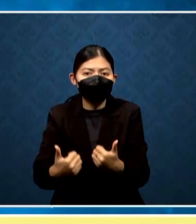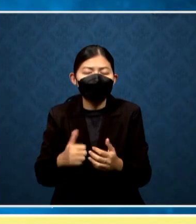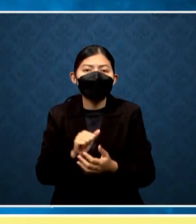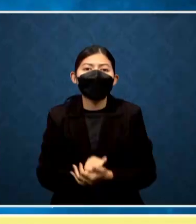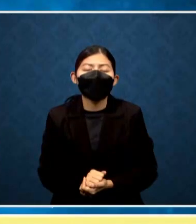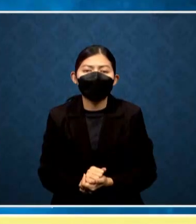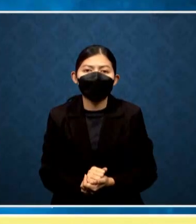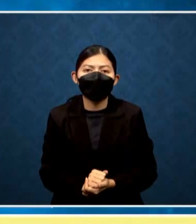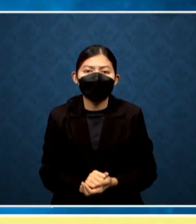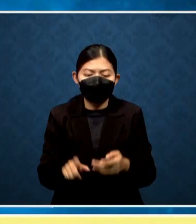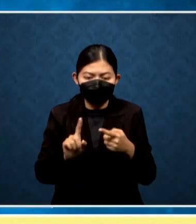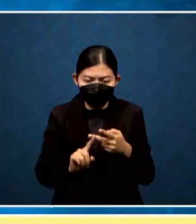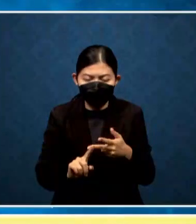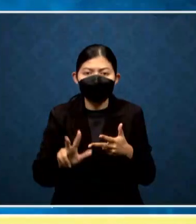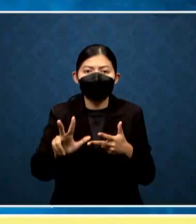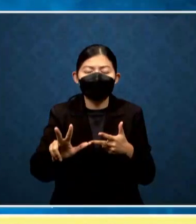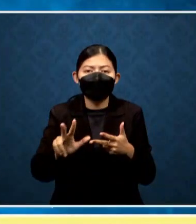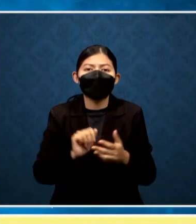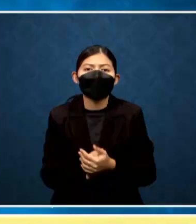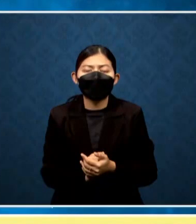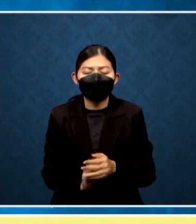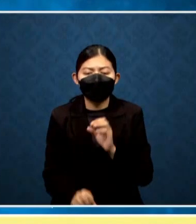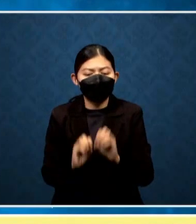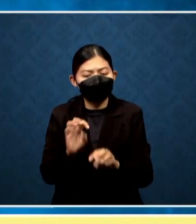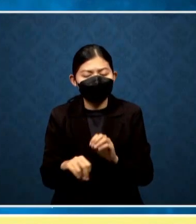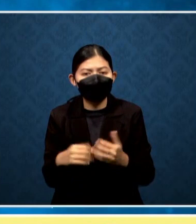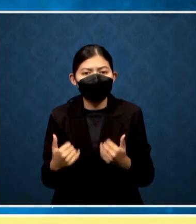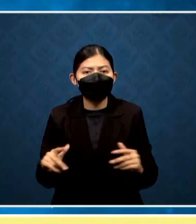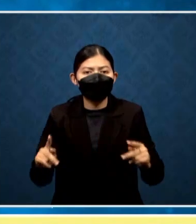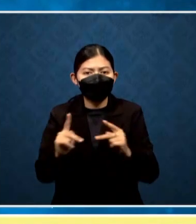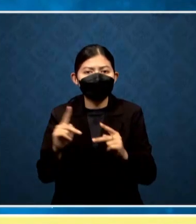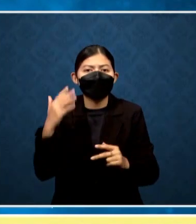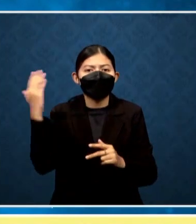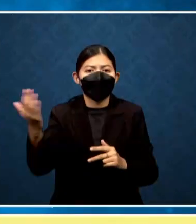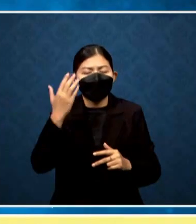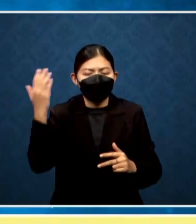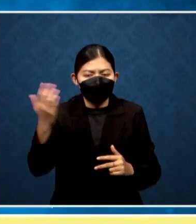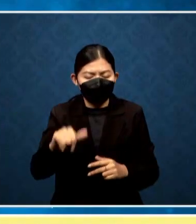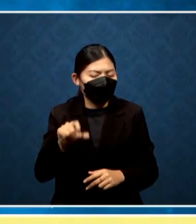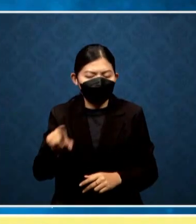การจัซรขอยาบรป